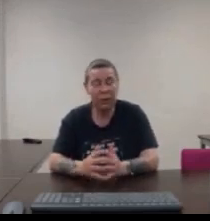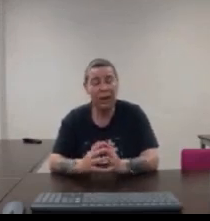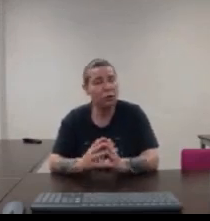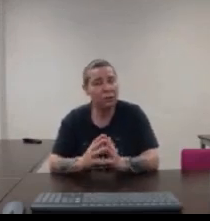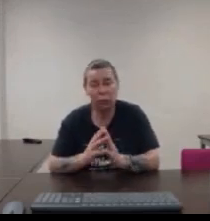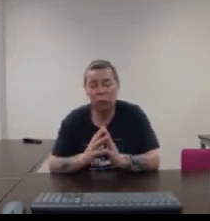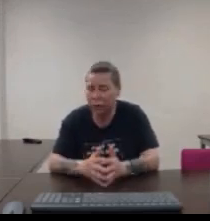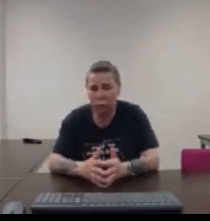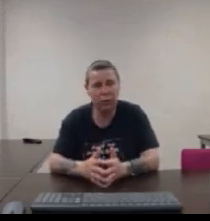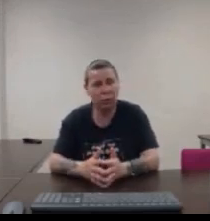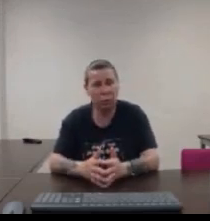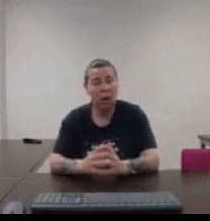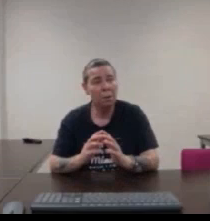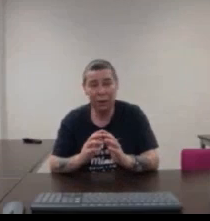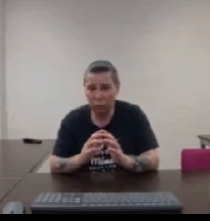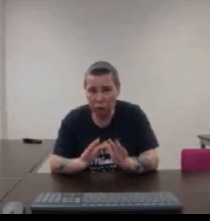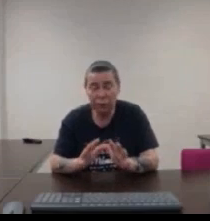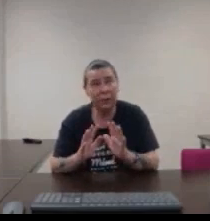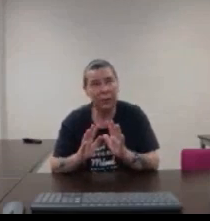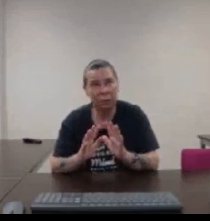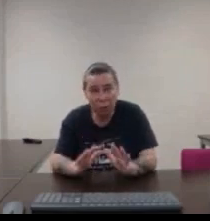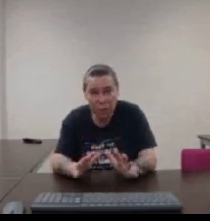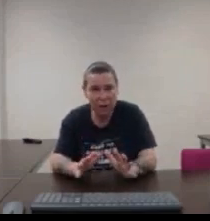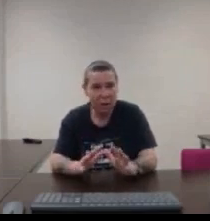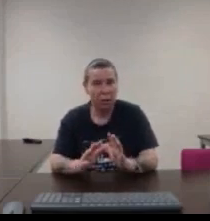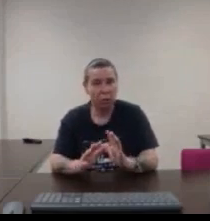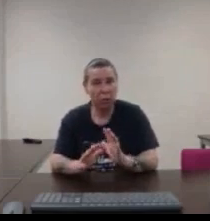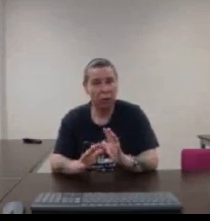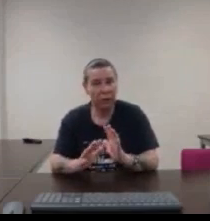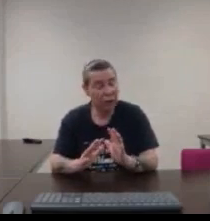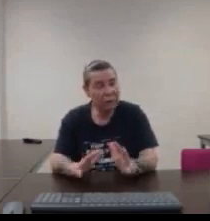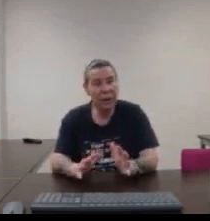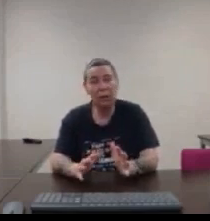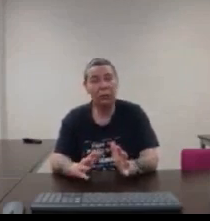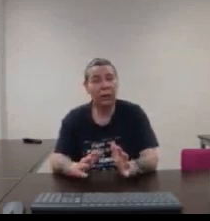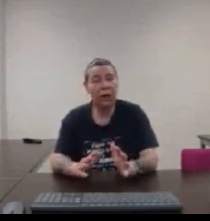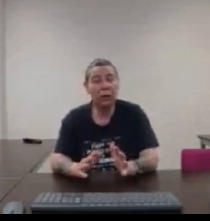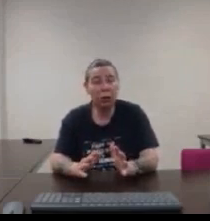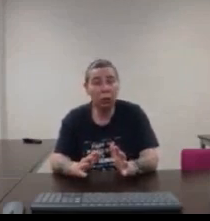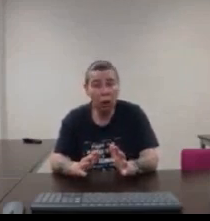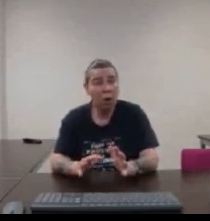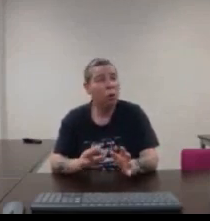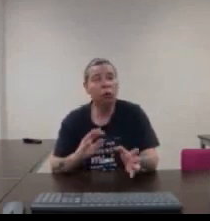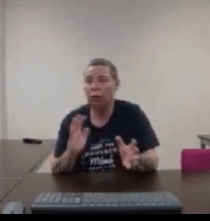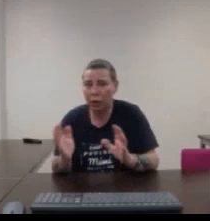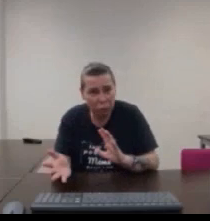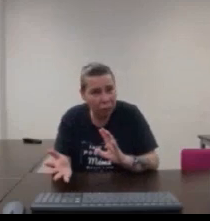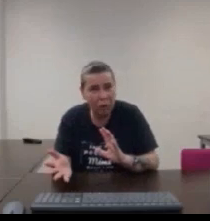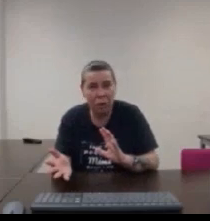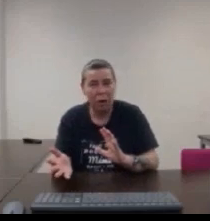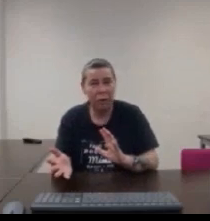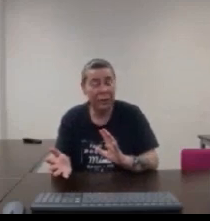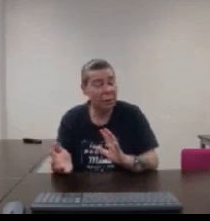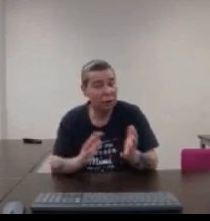ressenti les choses et à nous faire toutes les suggestions, parce qu'encore une fois, c'est notre premier, donc c'est hyper important d'avoir votre retour, autant sur les